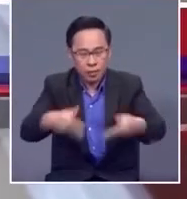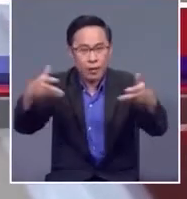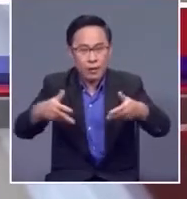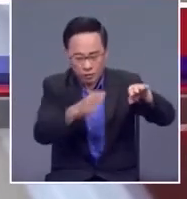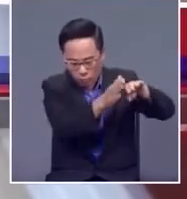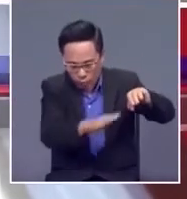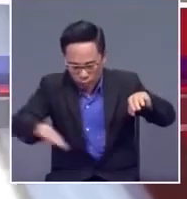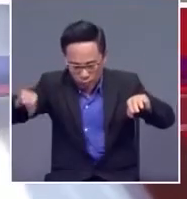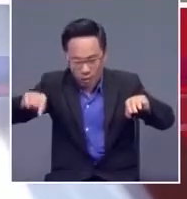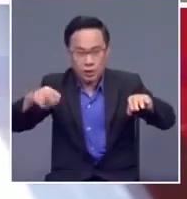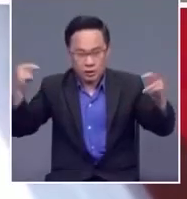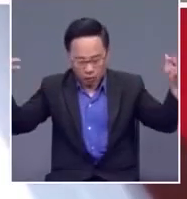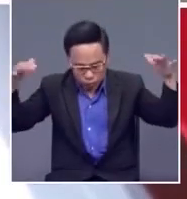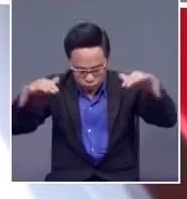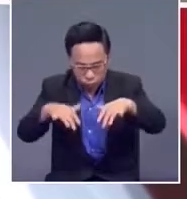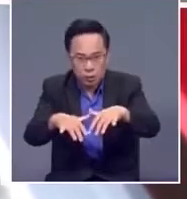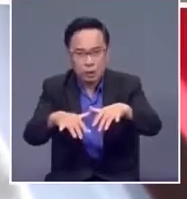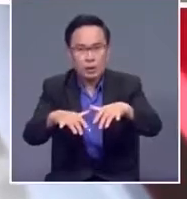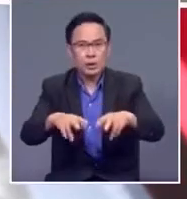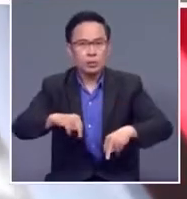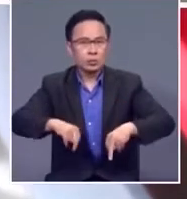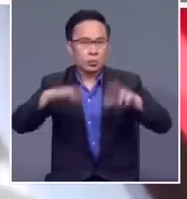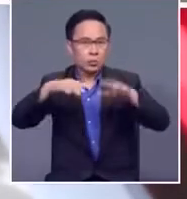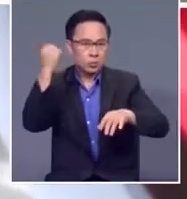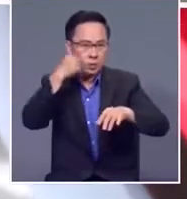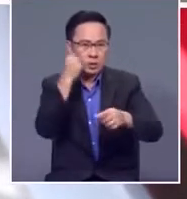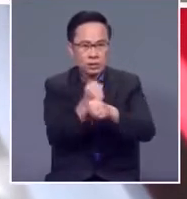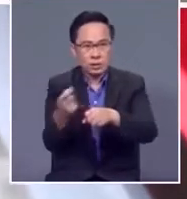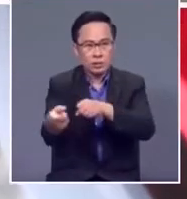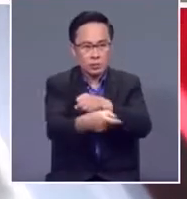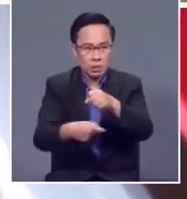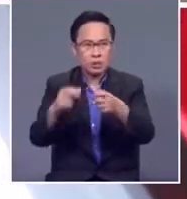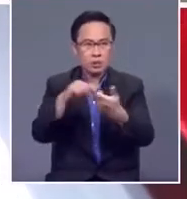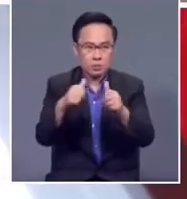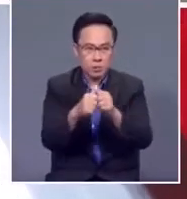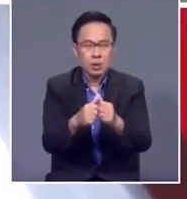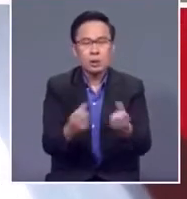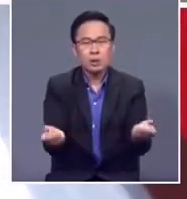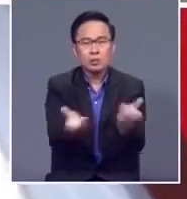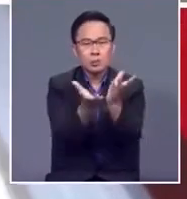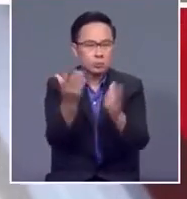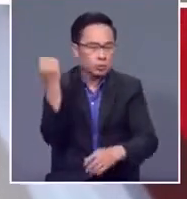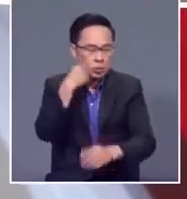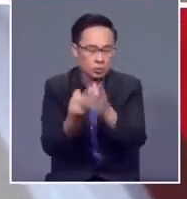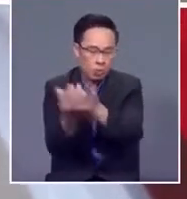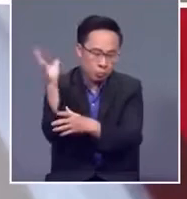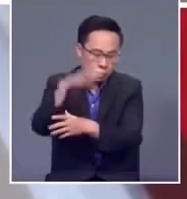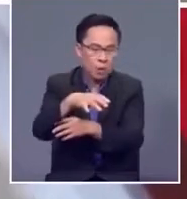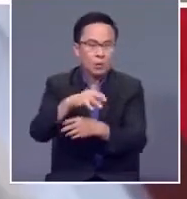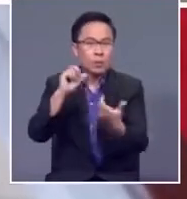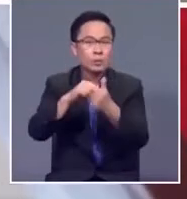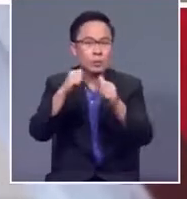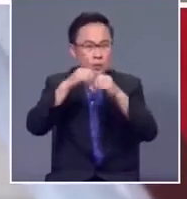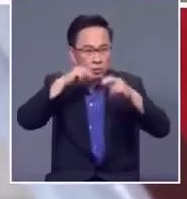ครับเกษตรกรโดยเฉพาะอย่างยิ่งในการปลูกข้าวนะครับก็จะได้รับความเสียหายเนื่องจากน้ำท่วมนะครับ